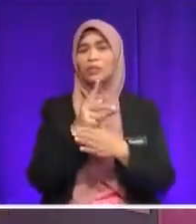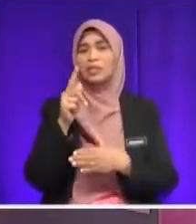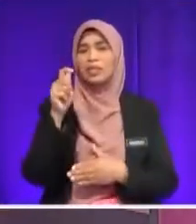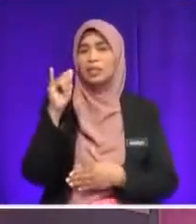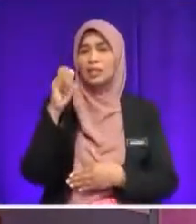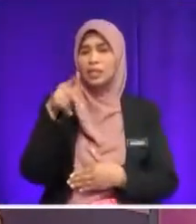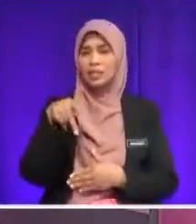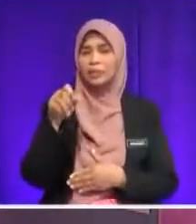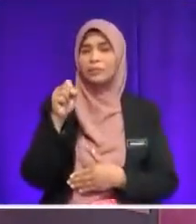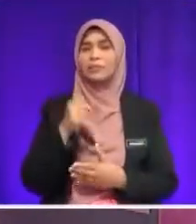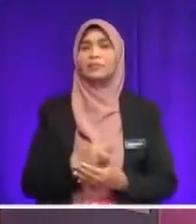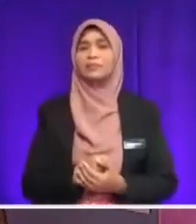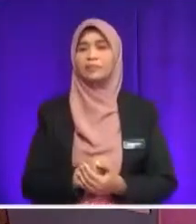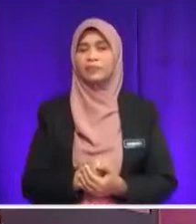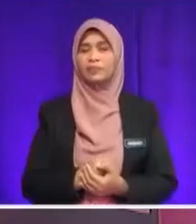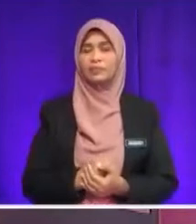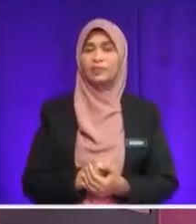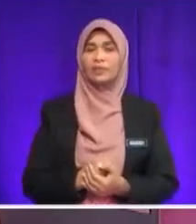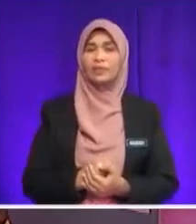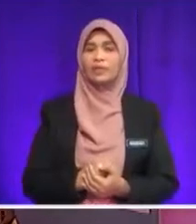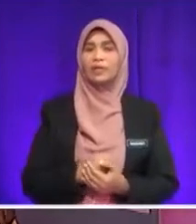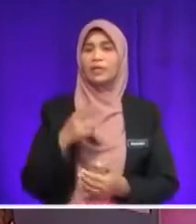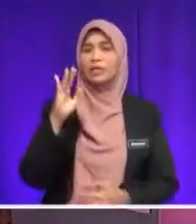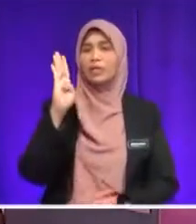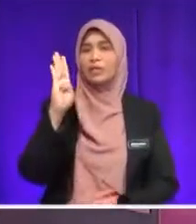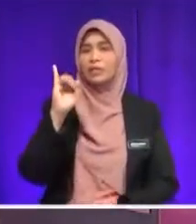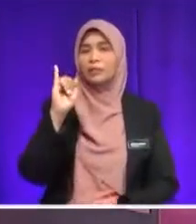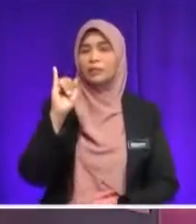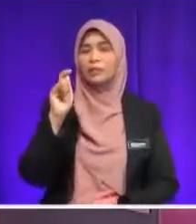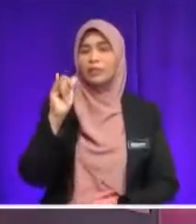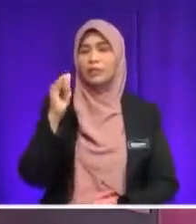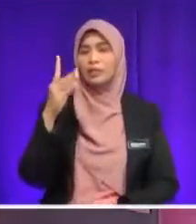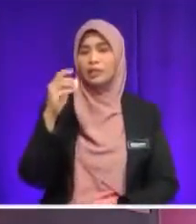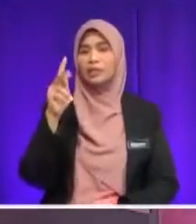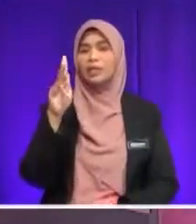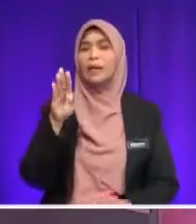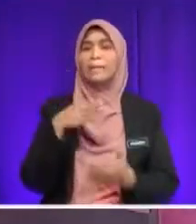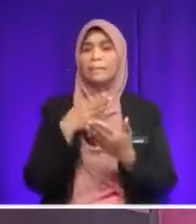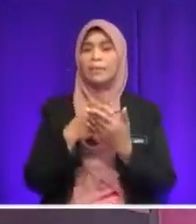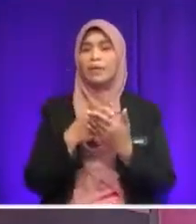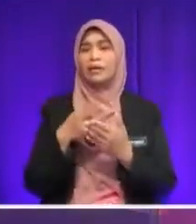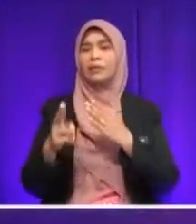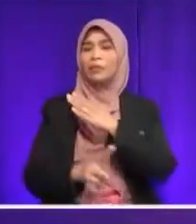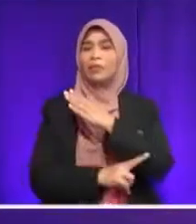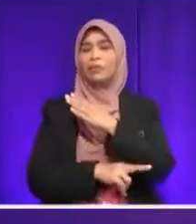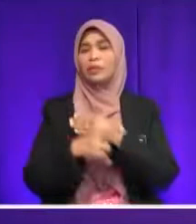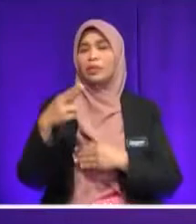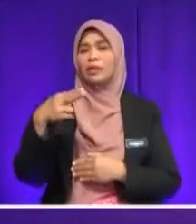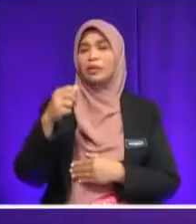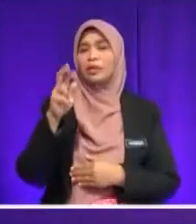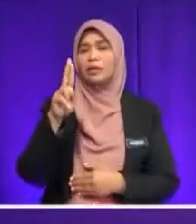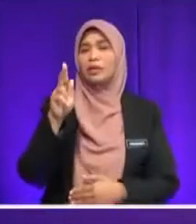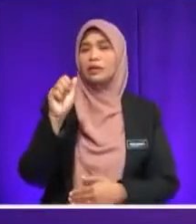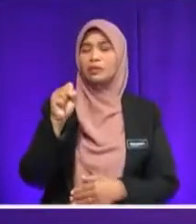it tidak hanya jadi tidak sedih tidak yang betul yang baik so hukumnya adalah harus harus disini